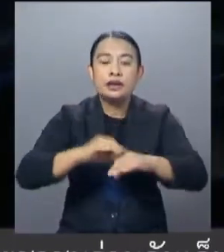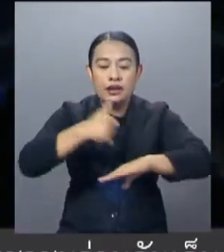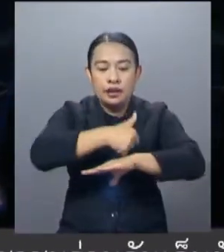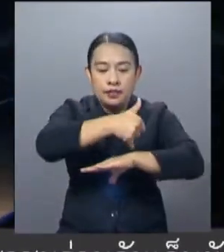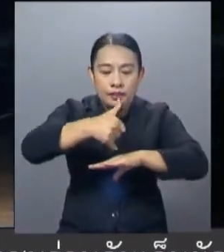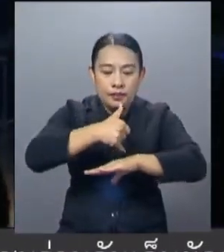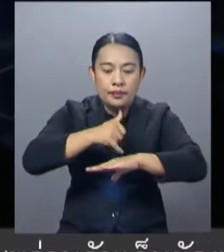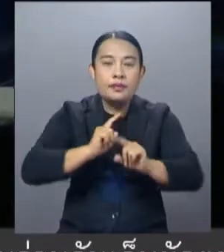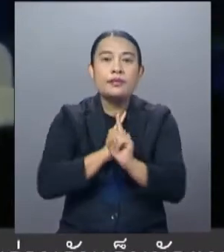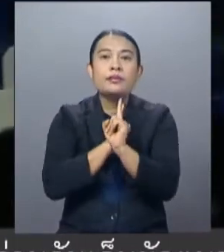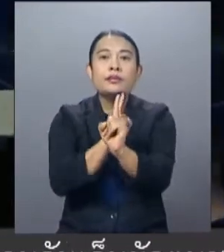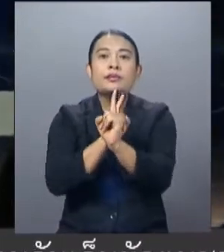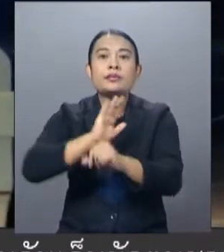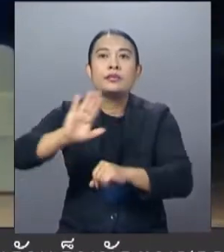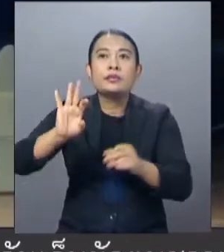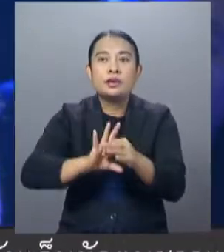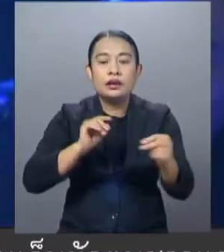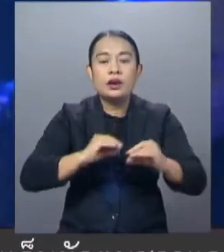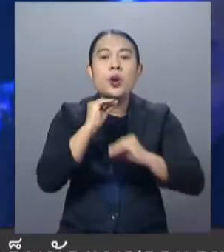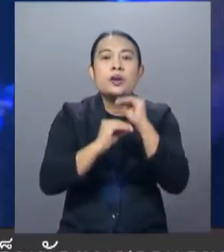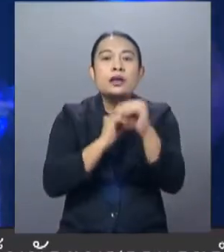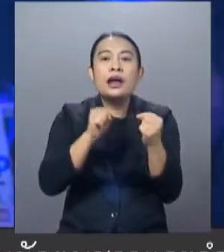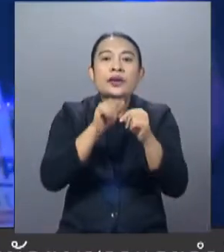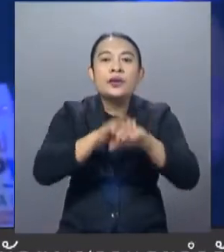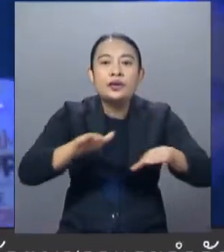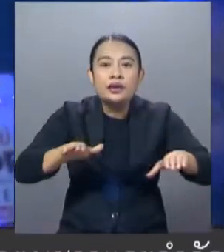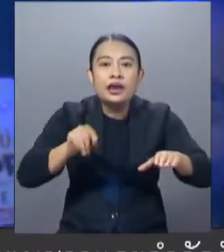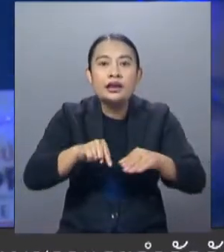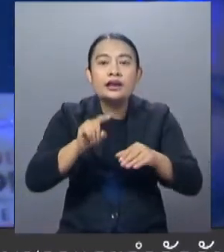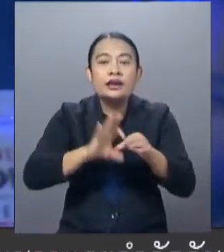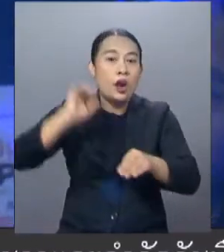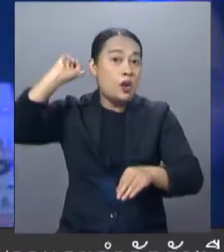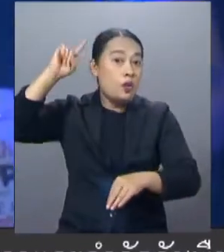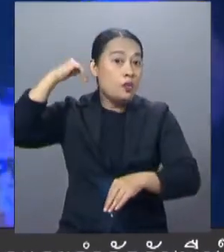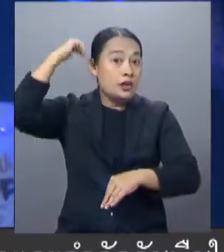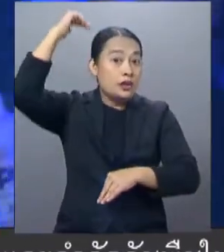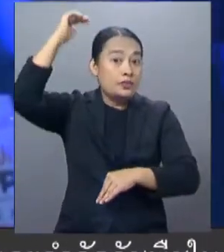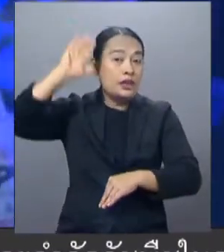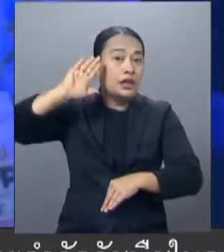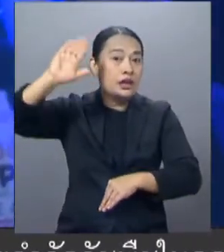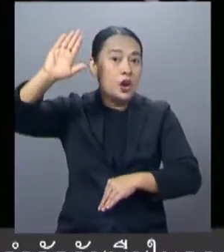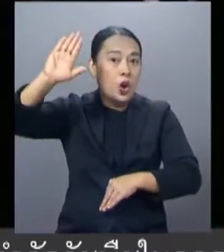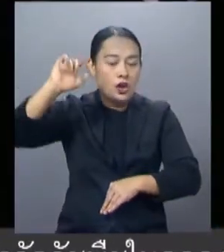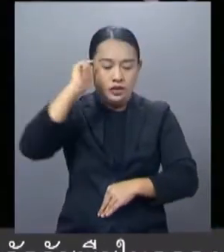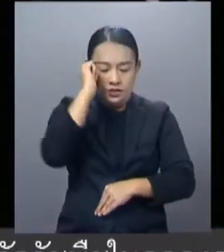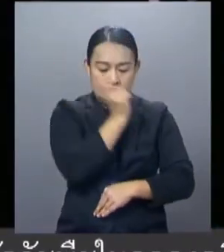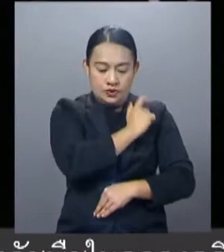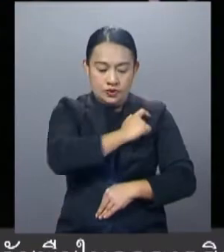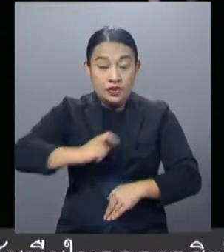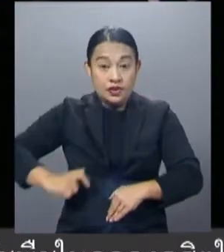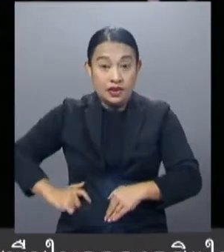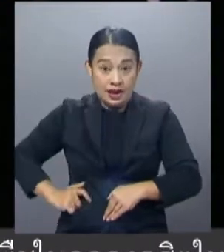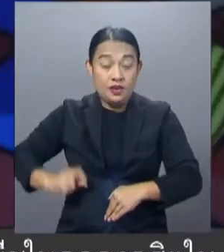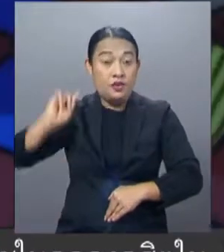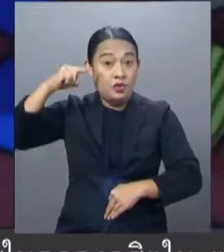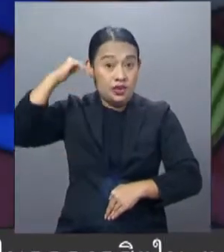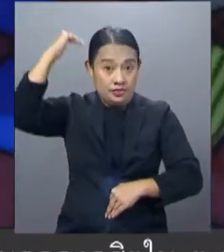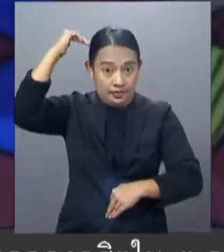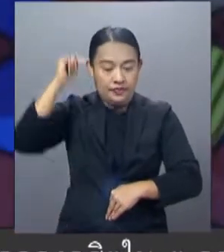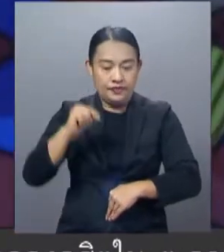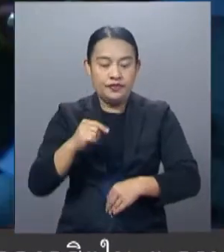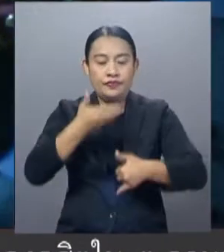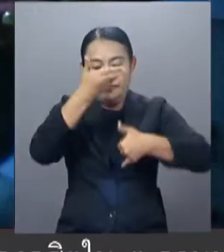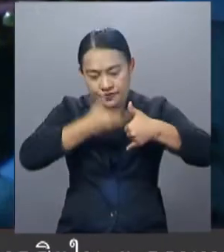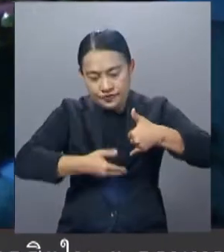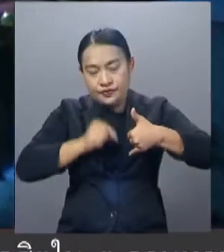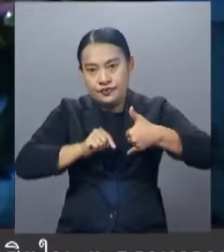พระนิพนธ์แปลนิทานสำหรับเด็กในสมเด็จพระเจ้าพี่นางเธอเจ้าฟ้ากัลยาณิวัฒนากรมหลวงนราธิวาสราชนคริน